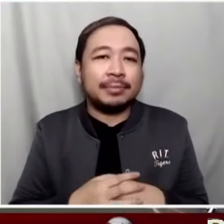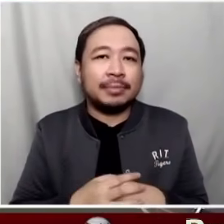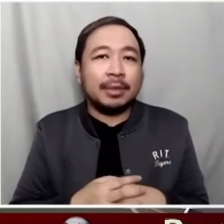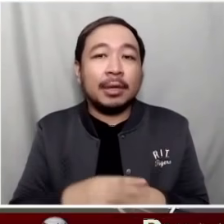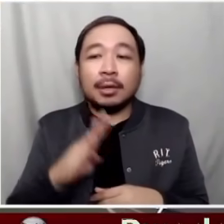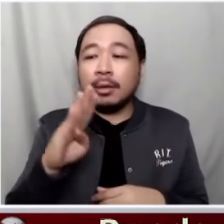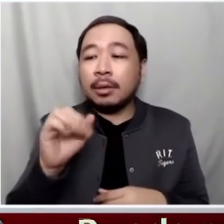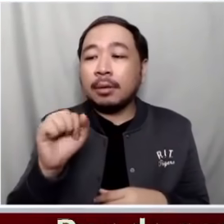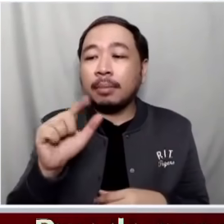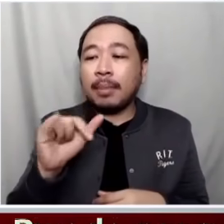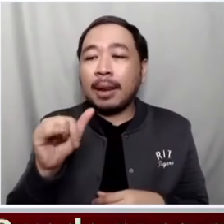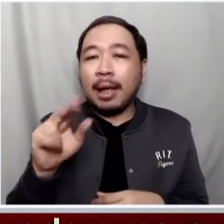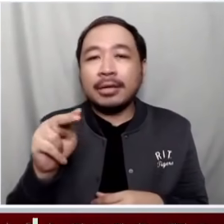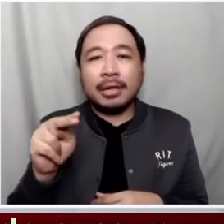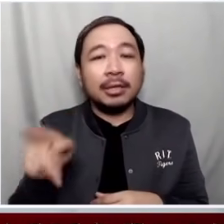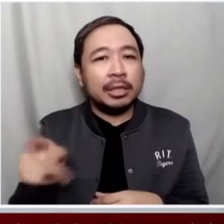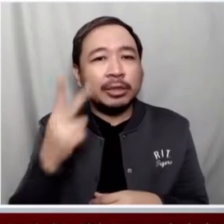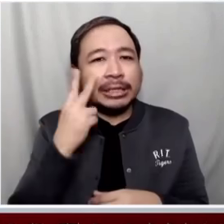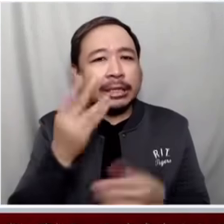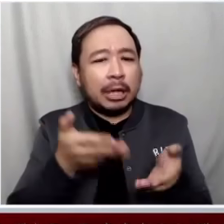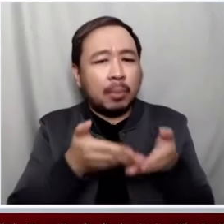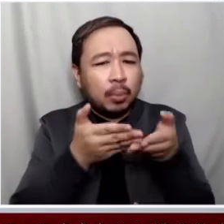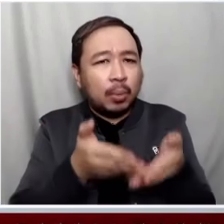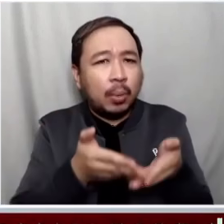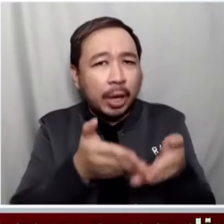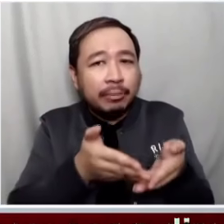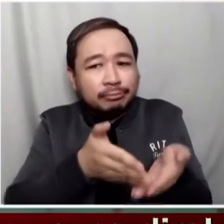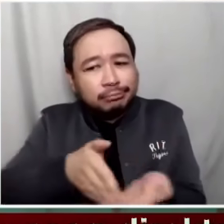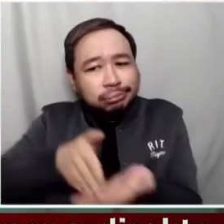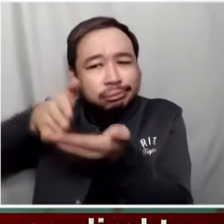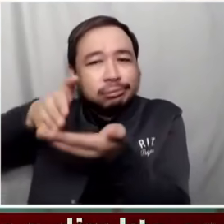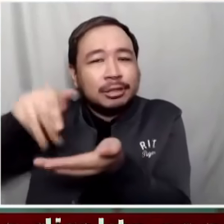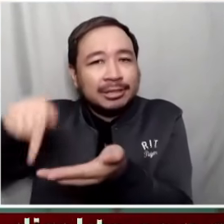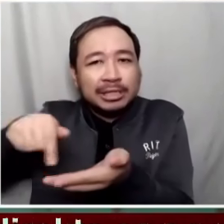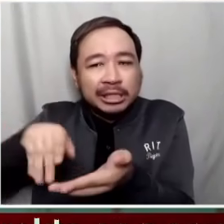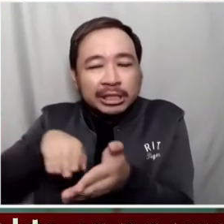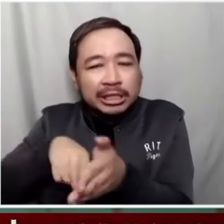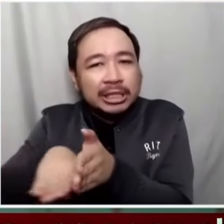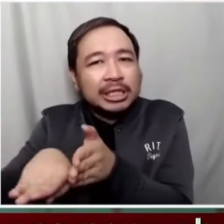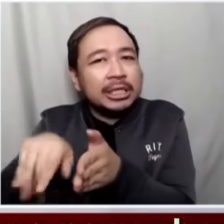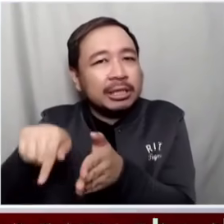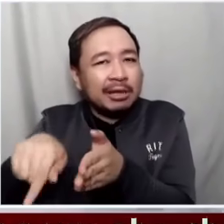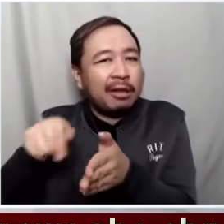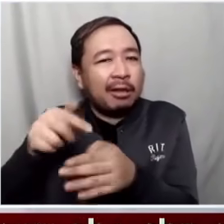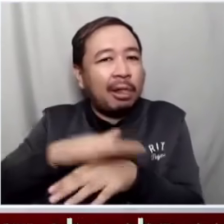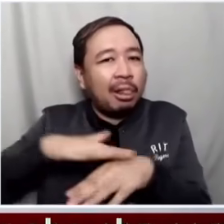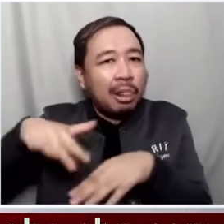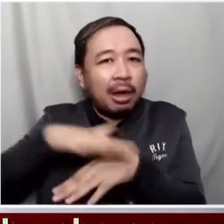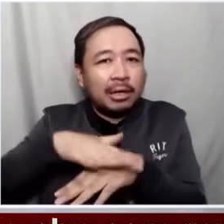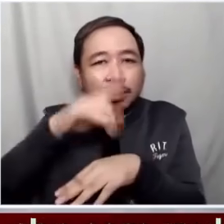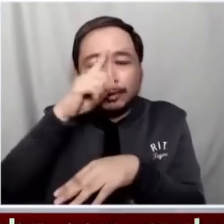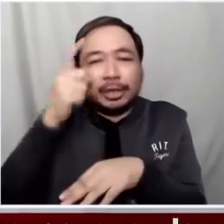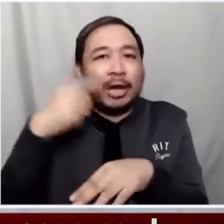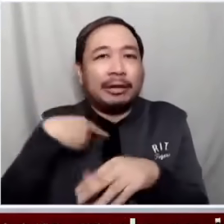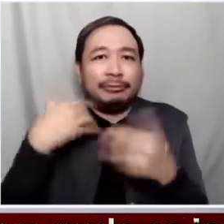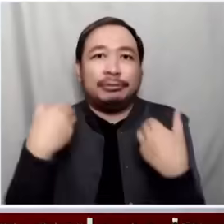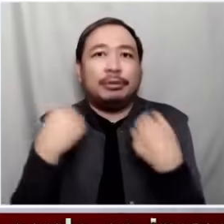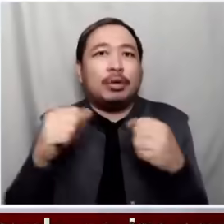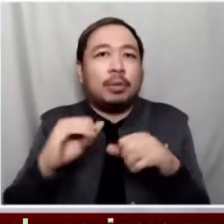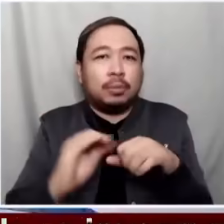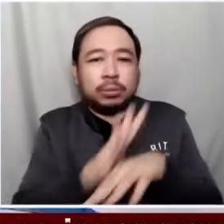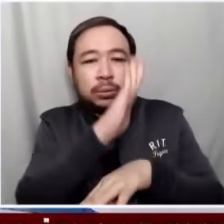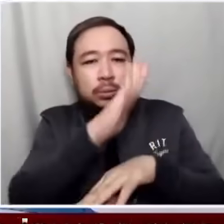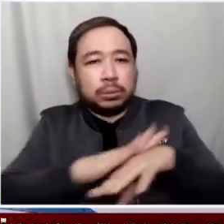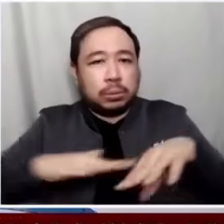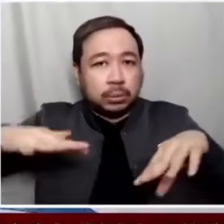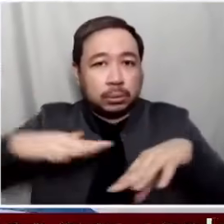naman, sumadsad ang mga barko at mga tugboat na may hatak na barge dahil sa malakas na alon. Tatlong bangka rin ang nasira at ang